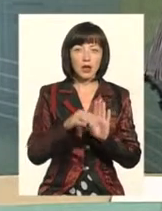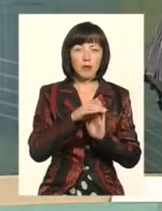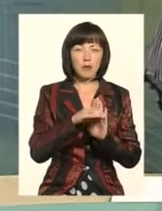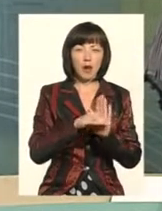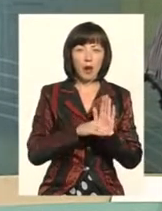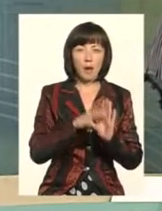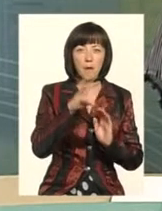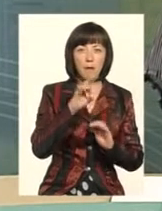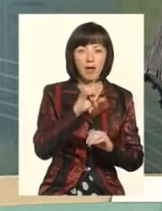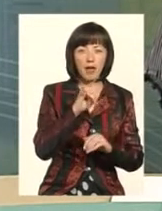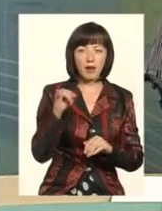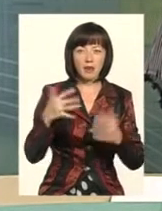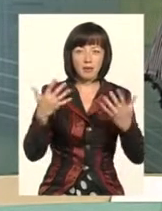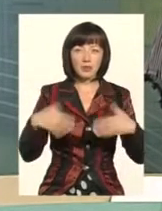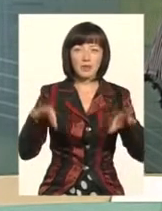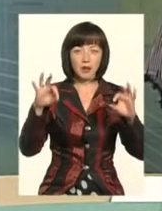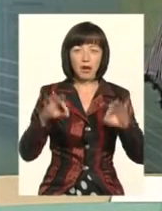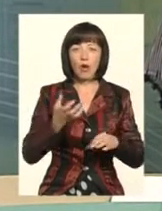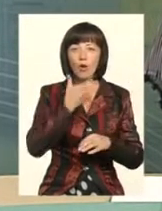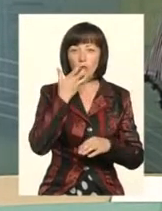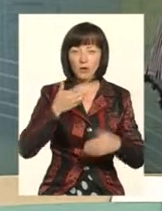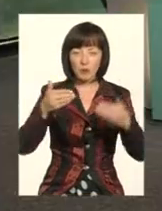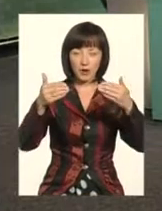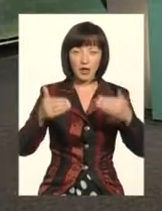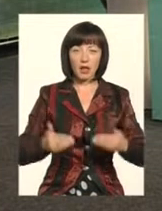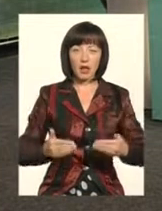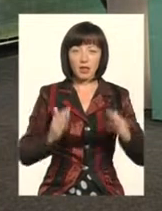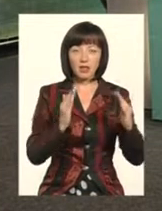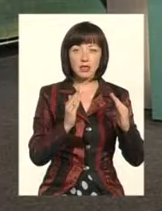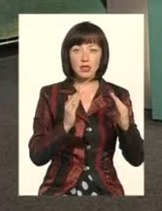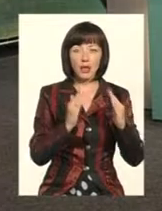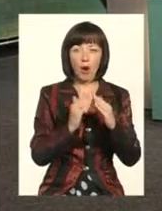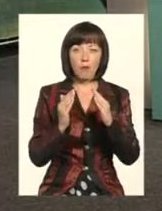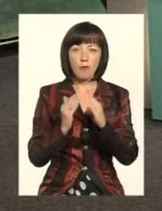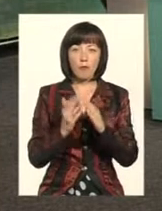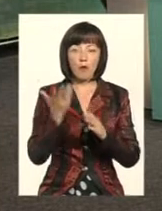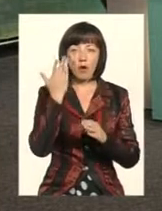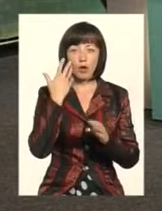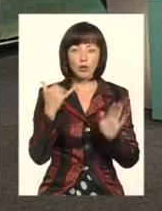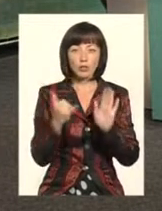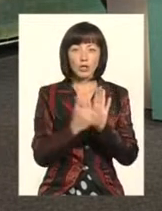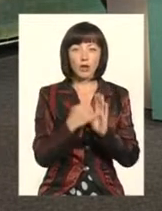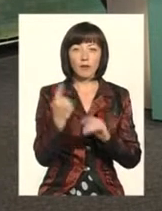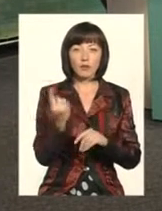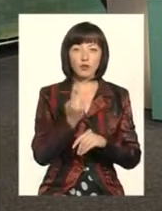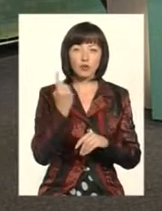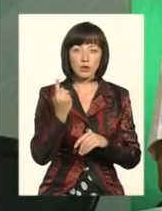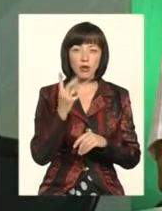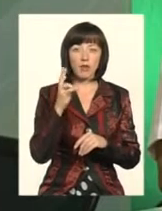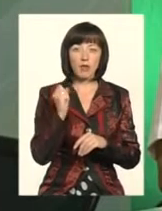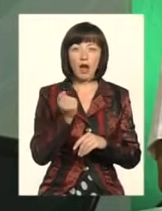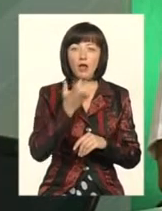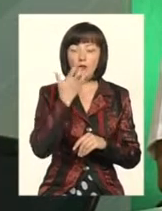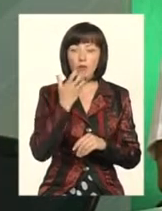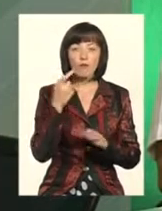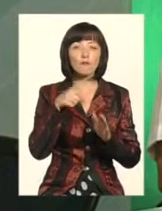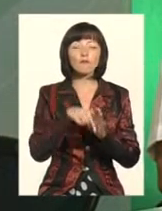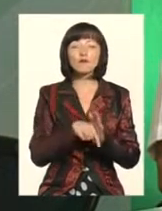на 50 по поводу утепления жилых домов, когда устанавливается счетчик на тепло. В чем